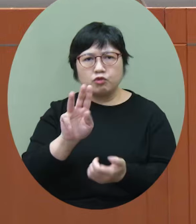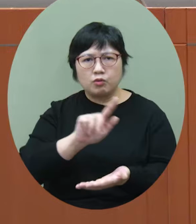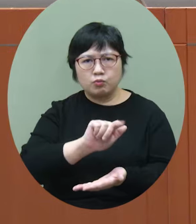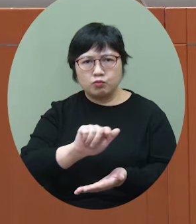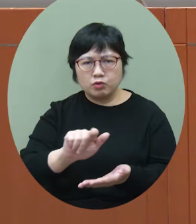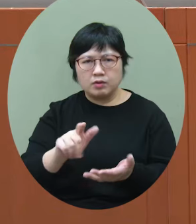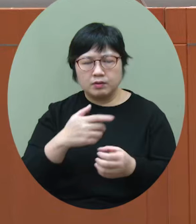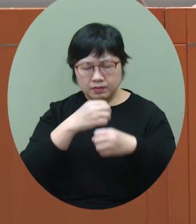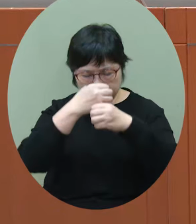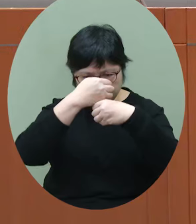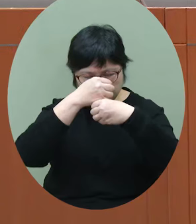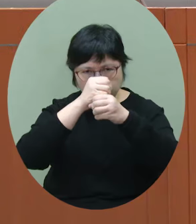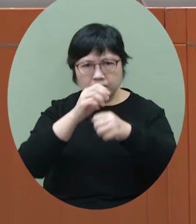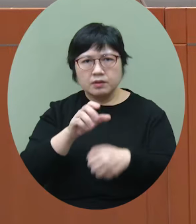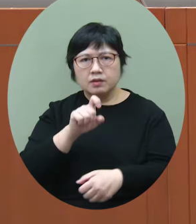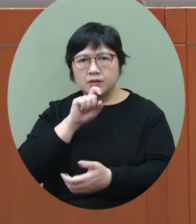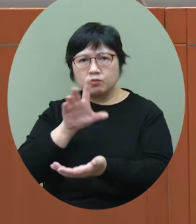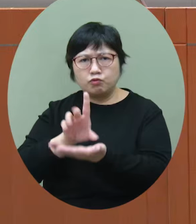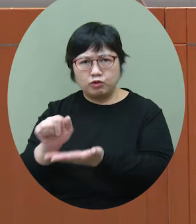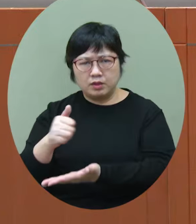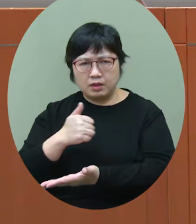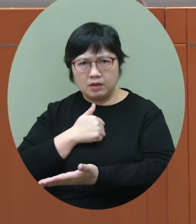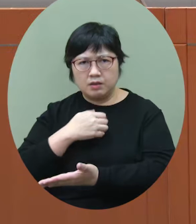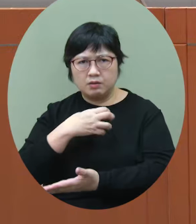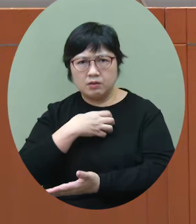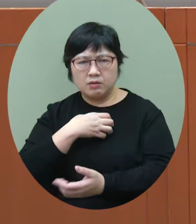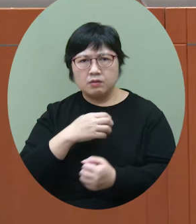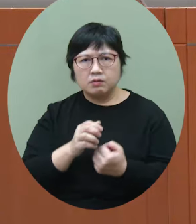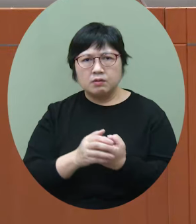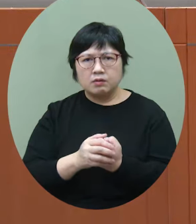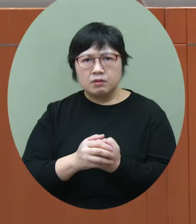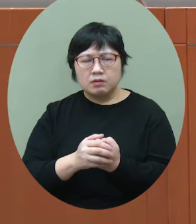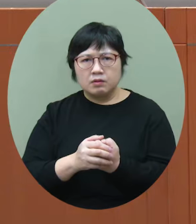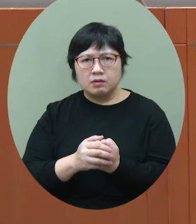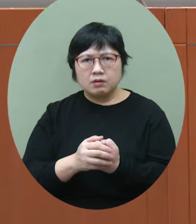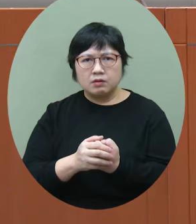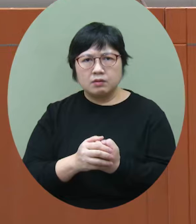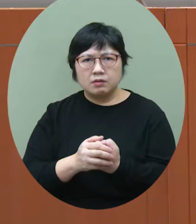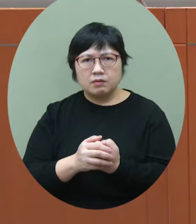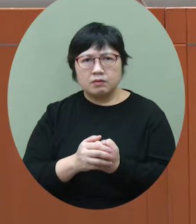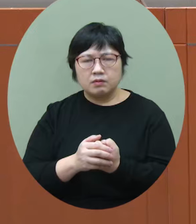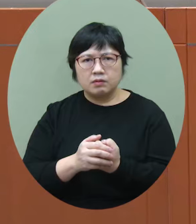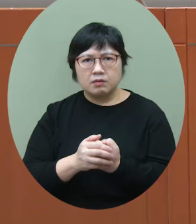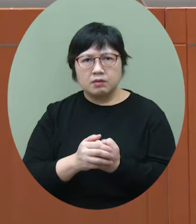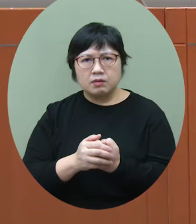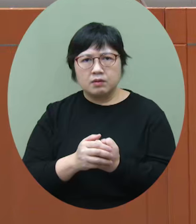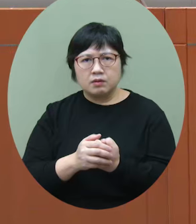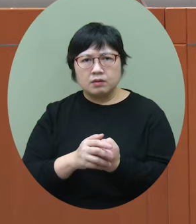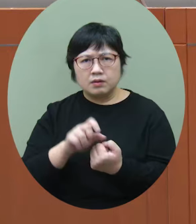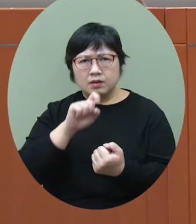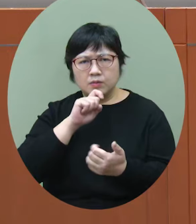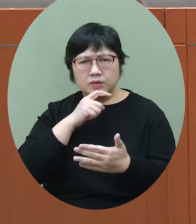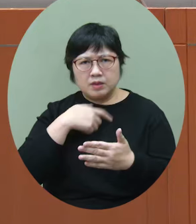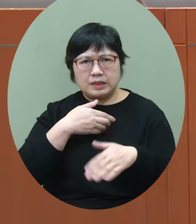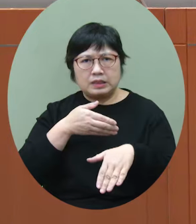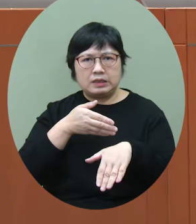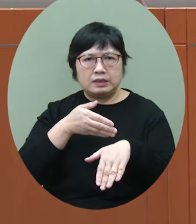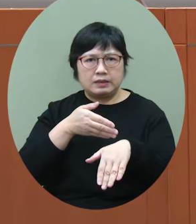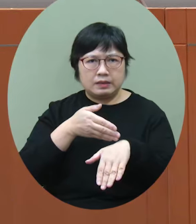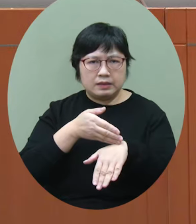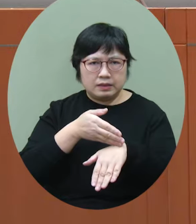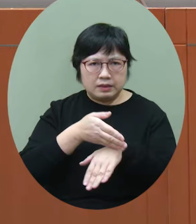面，咁有啲專家咧就認為其實可能因為嗰啲即係有滯後嗰個問題啦，即係其實而家